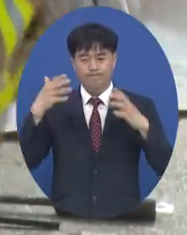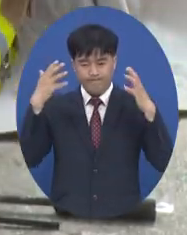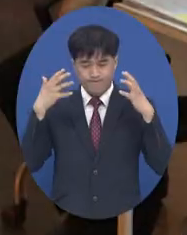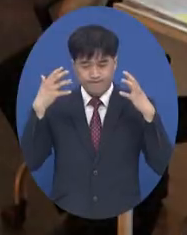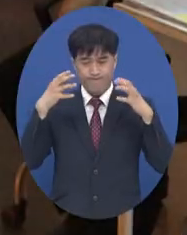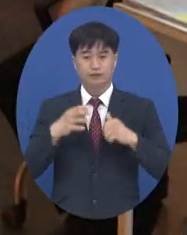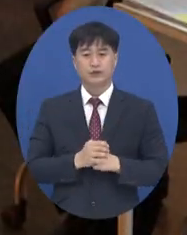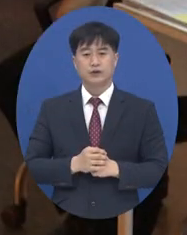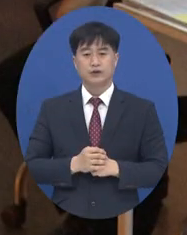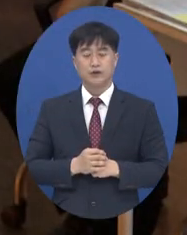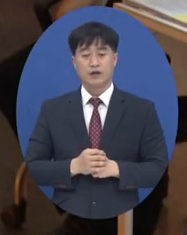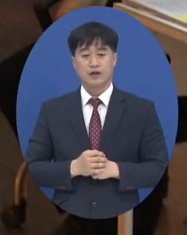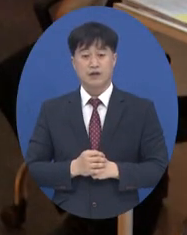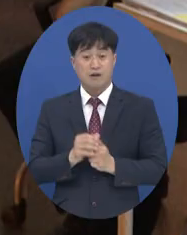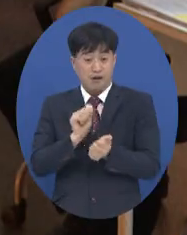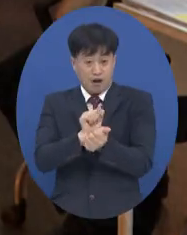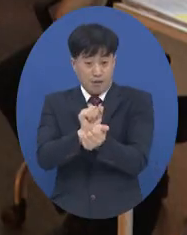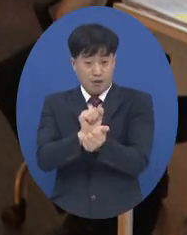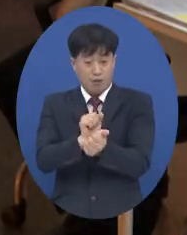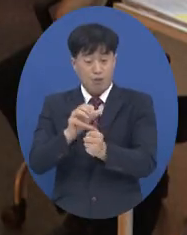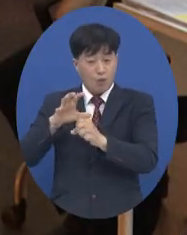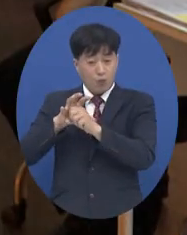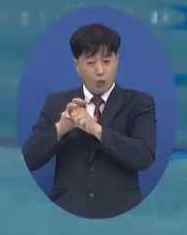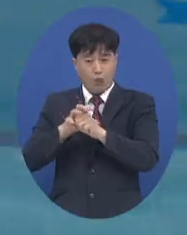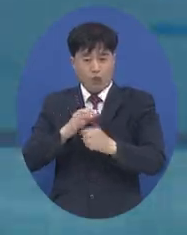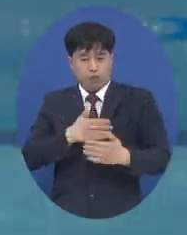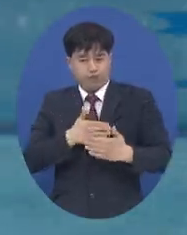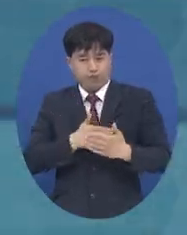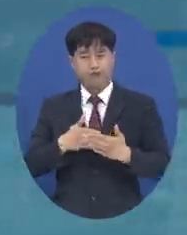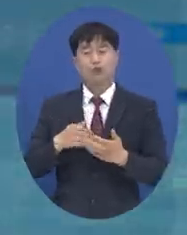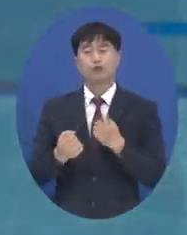땀방울이 전례 없는 감염병이란